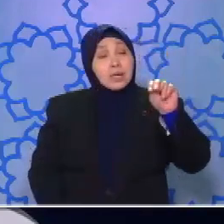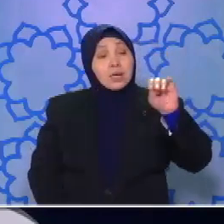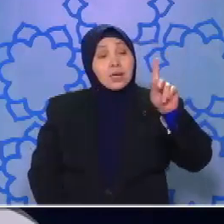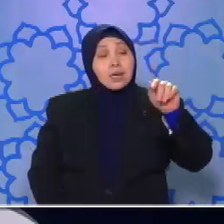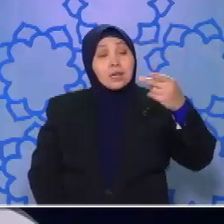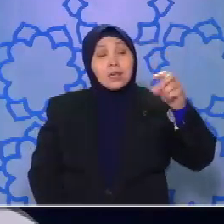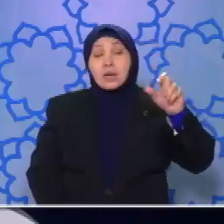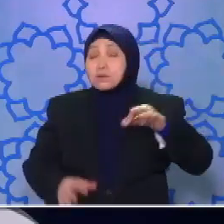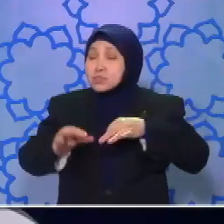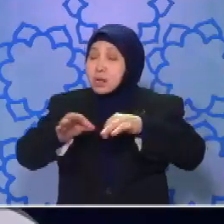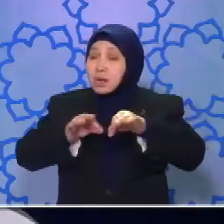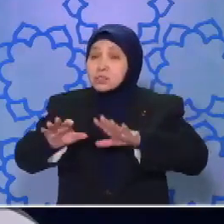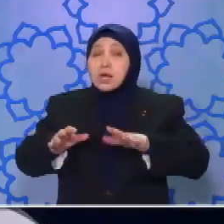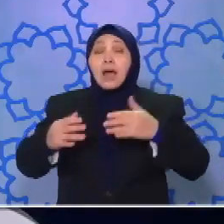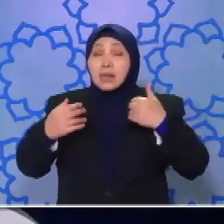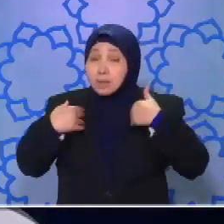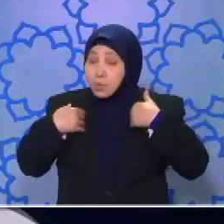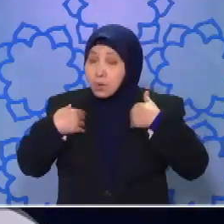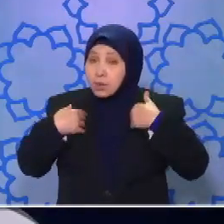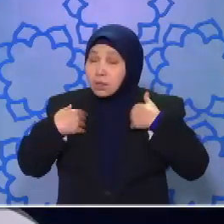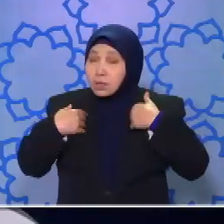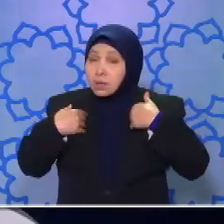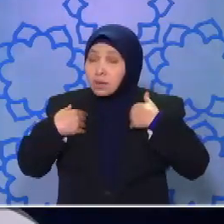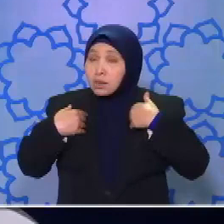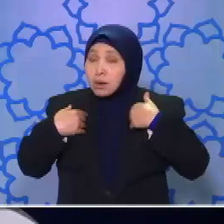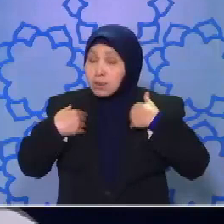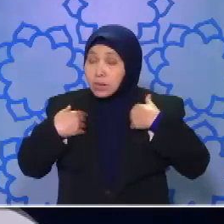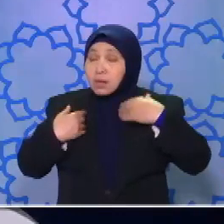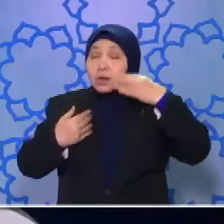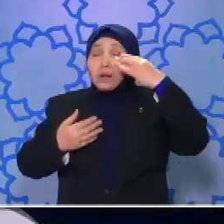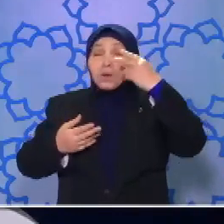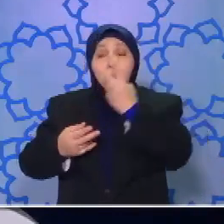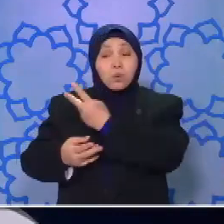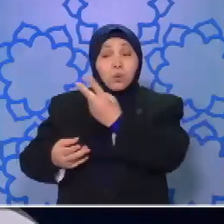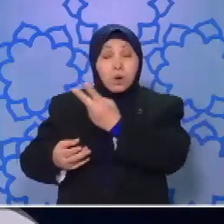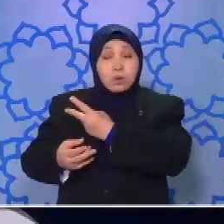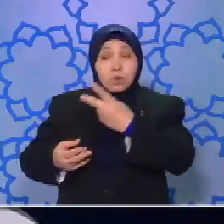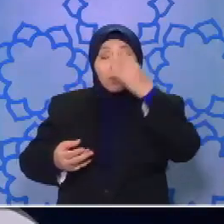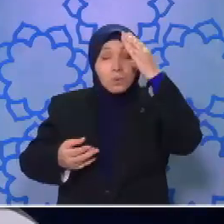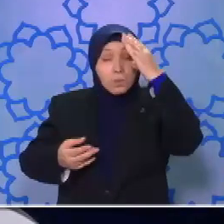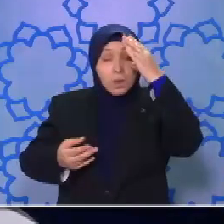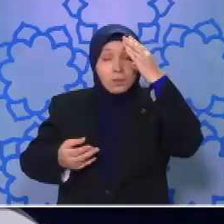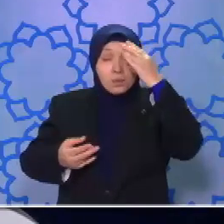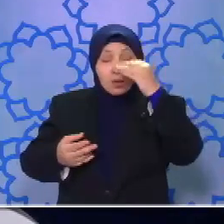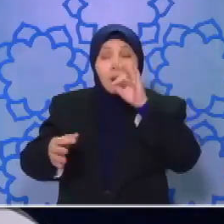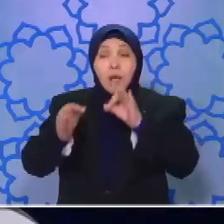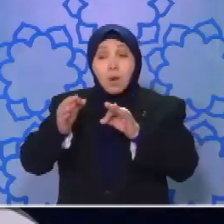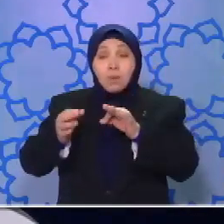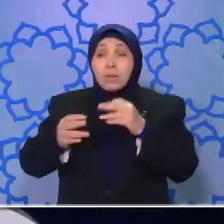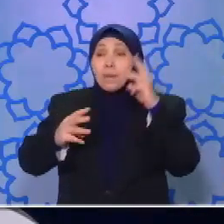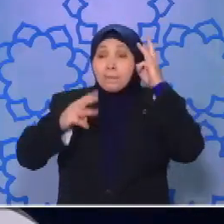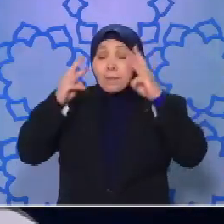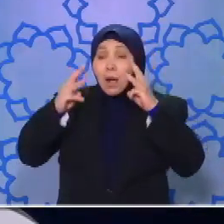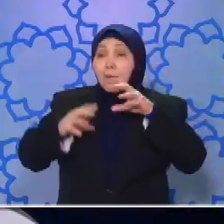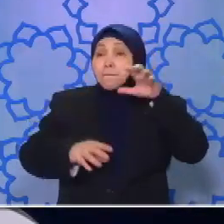iaitu dan adapun anak muda yang kafir itu kedua-dua orang tuanya mukmin dan kami bimbang kalau dia akan memaksa